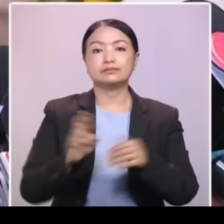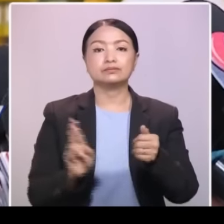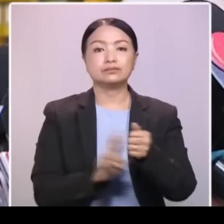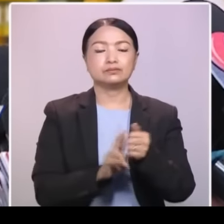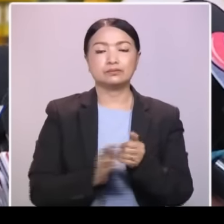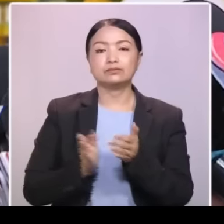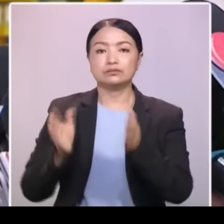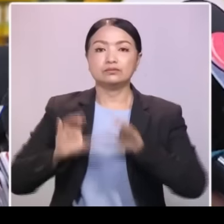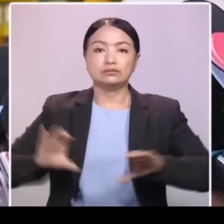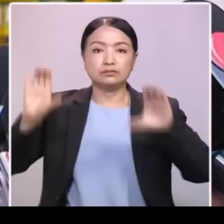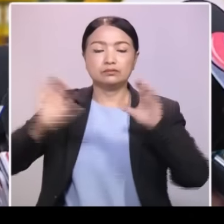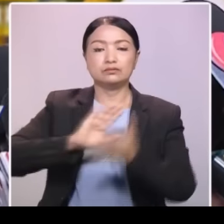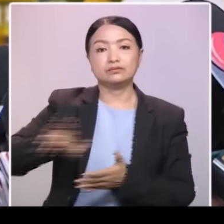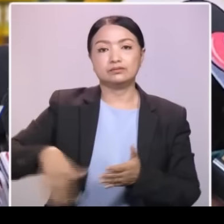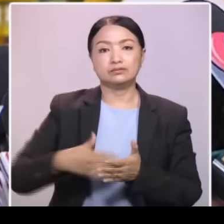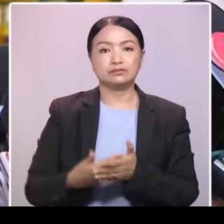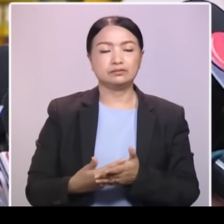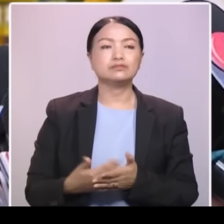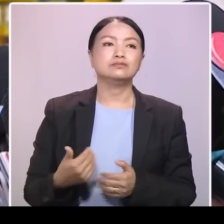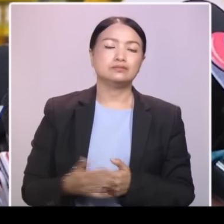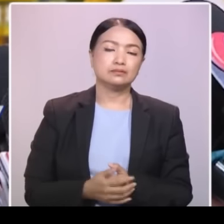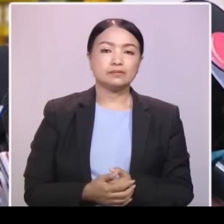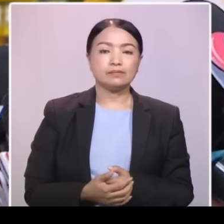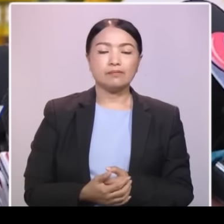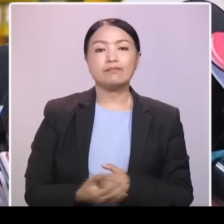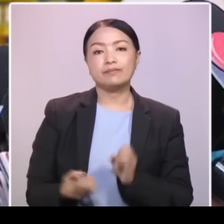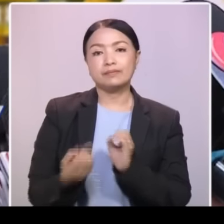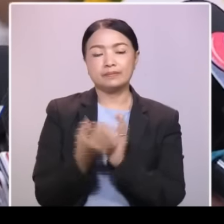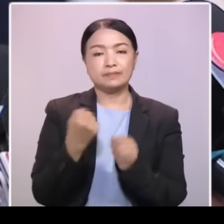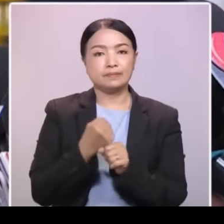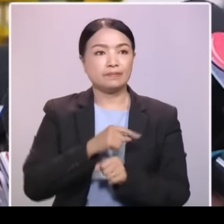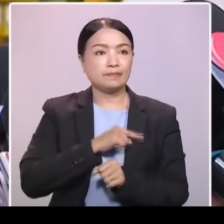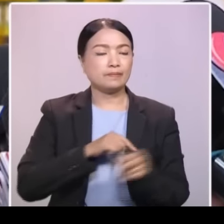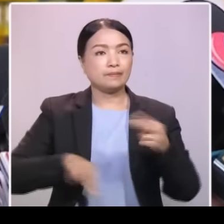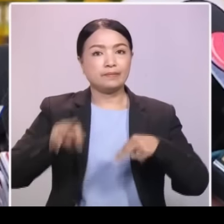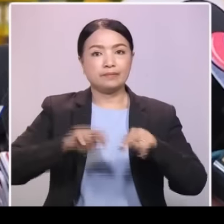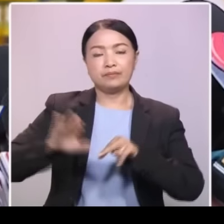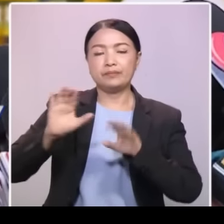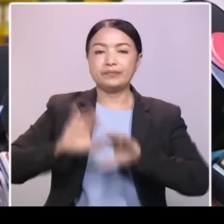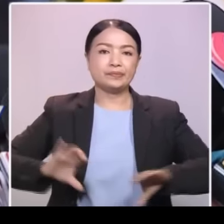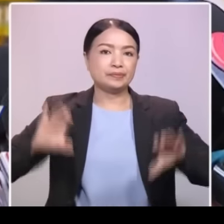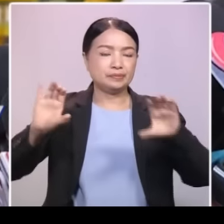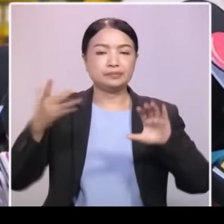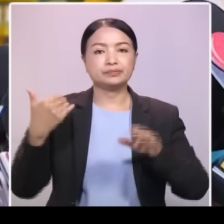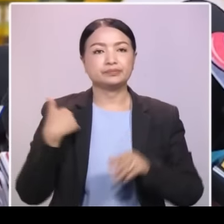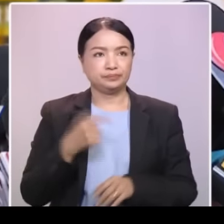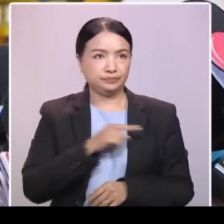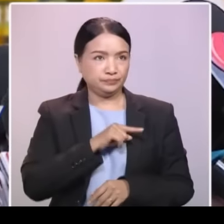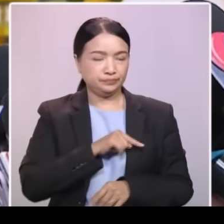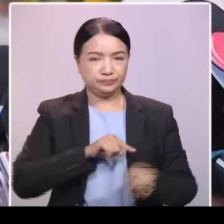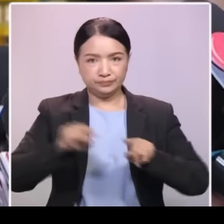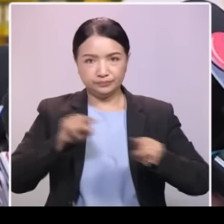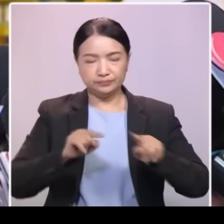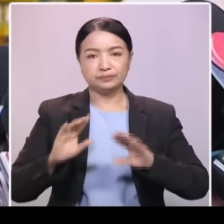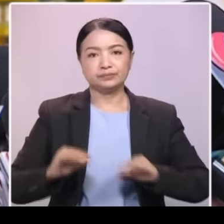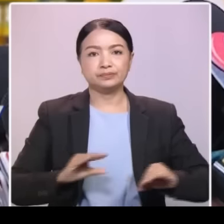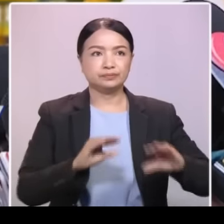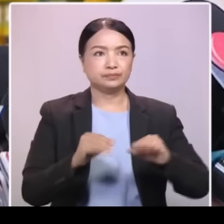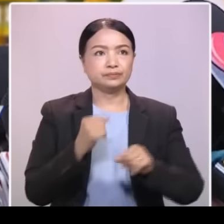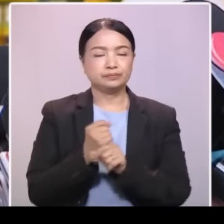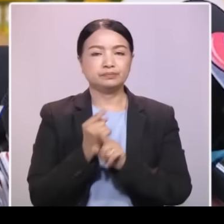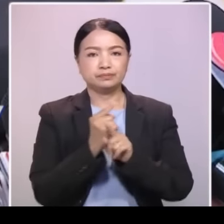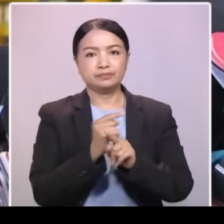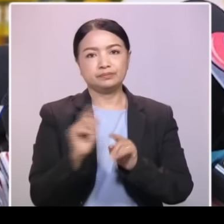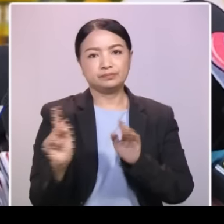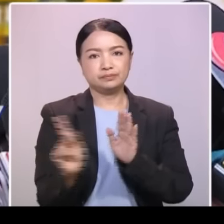นของฝ่ายรัฐบาลทั้งหมดก็ไม่น่าจะมีผลกระทบต่อการทำหน้าที่ตรวจสอบรัฐบาลเพราะมีหน้าที่ควบคุมการประชุมและทำต